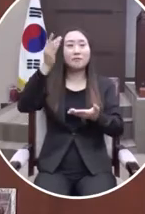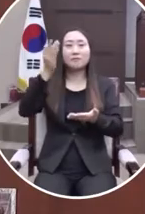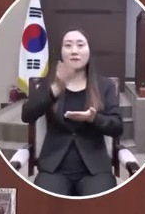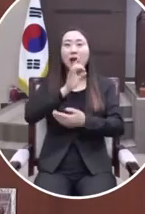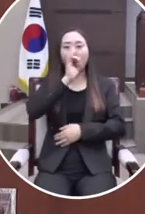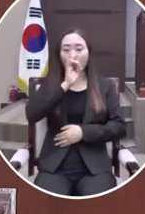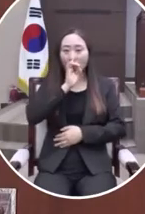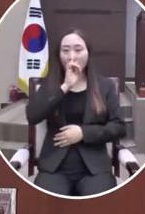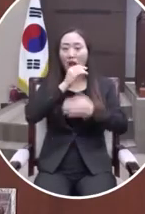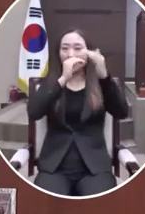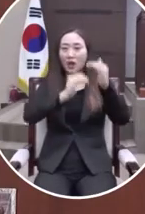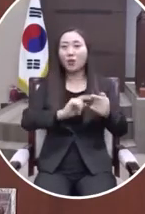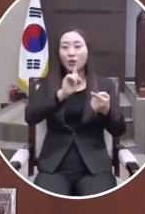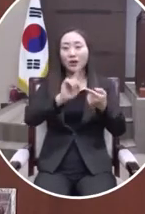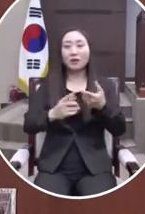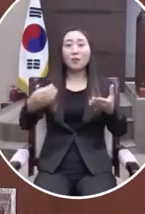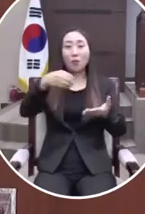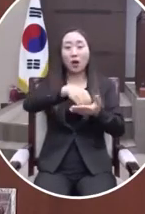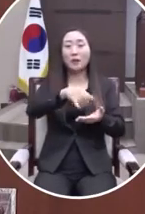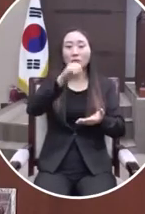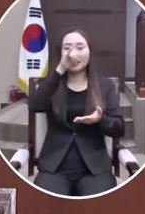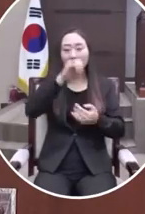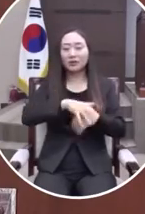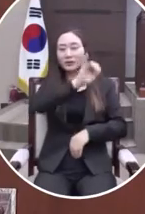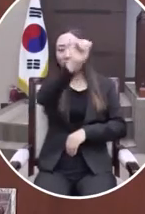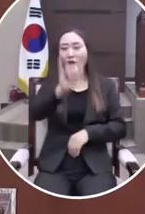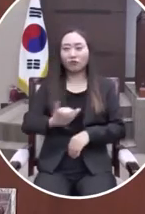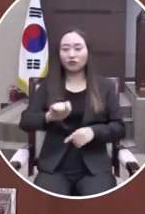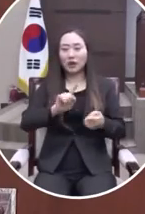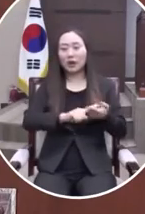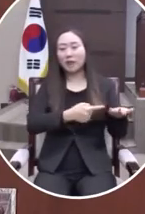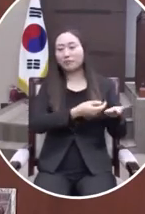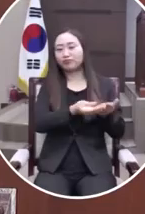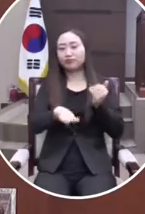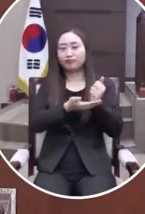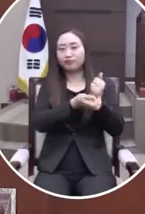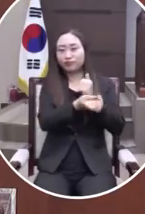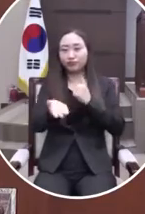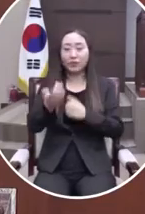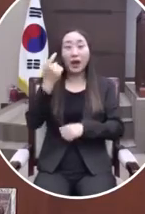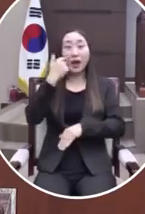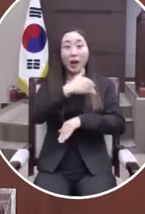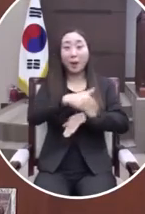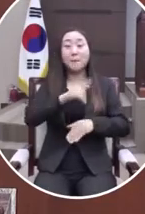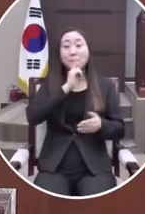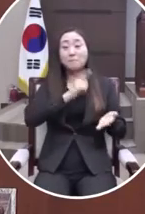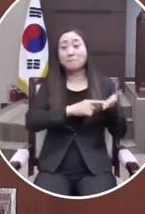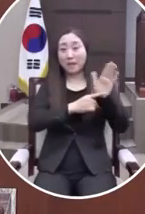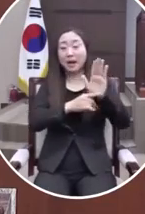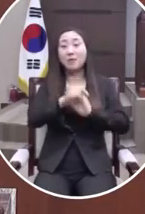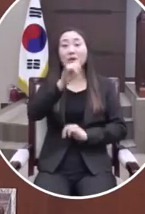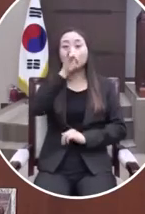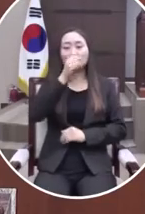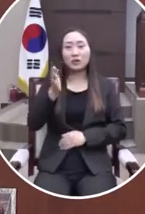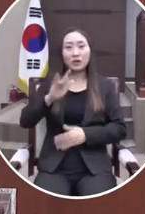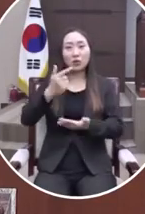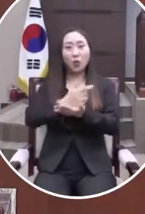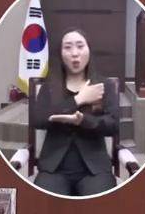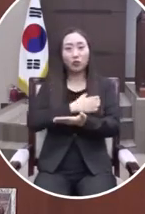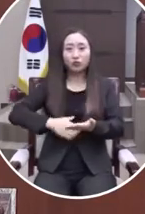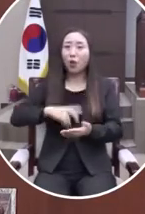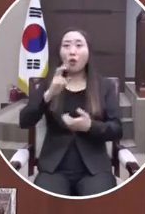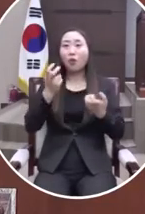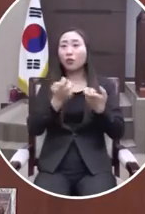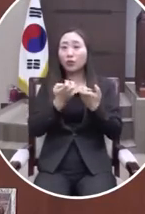수 없다는 내용을 담아 전국 지자체에 알리겠다고도 밝혔습니다. 그렇다면 우리